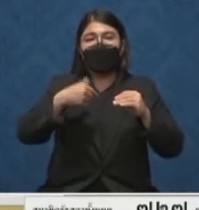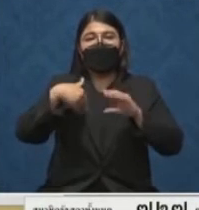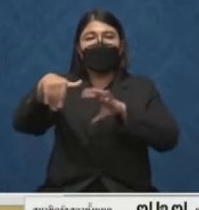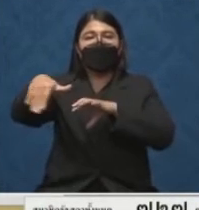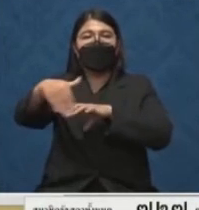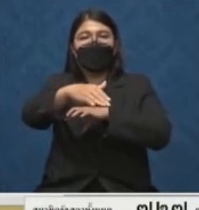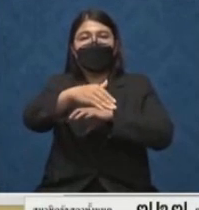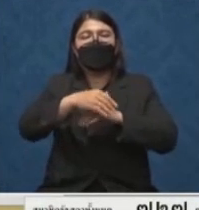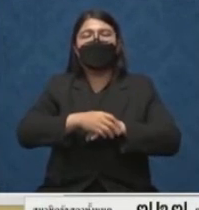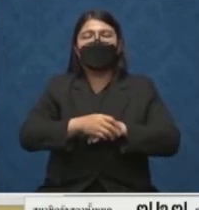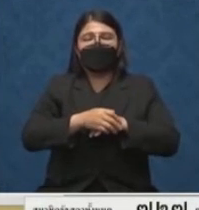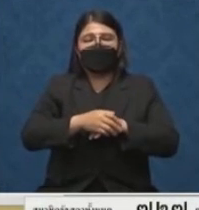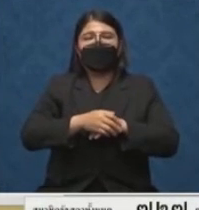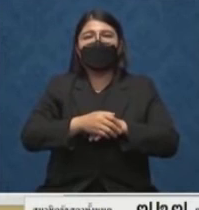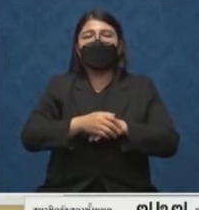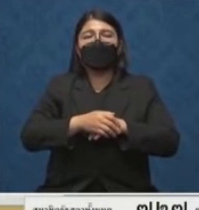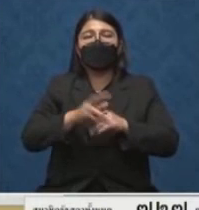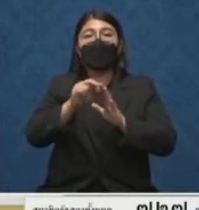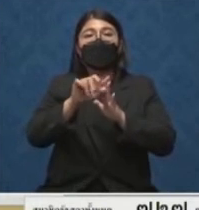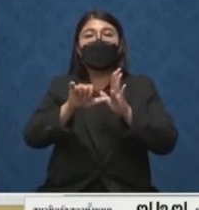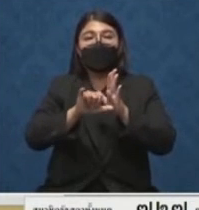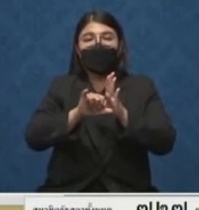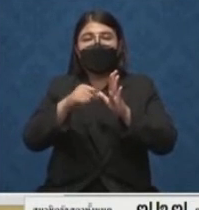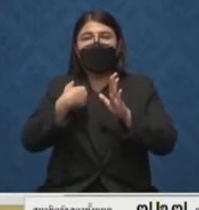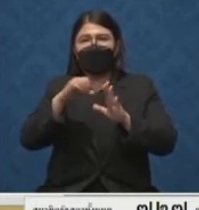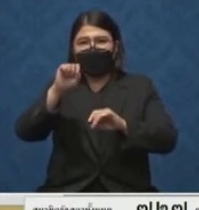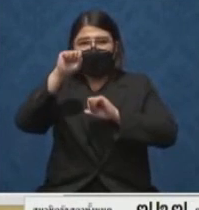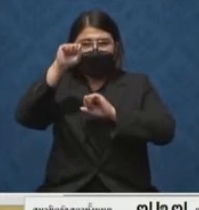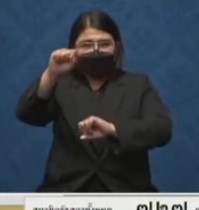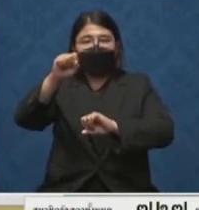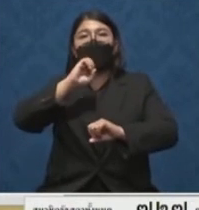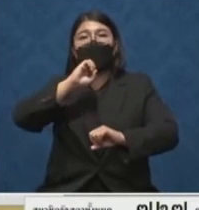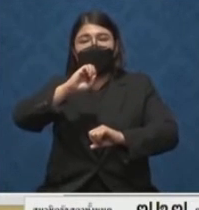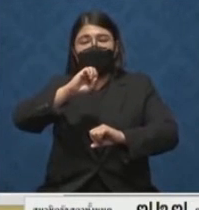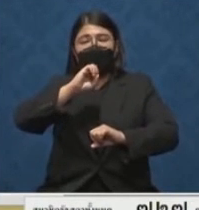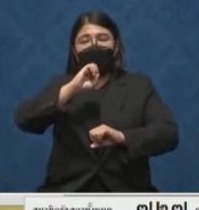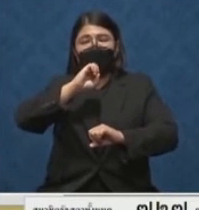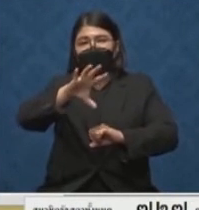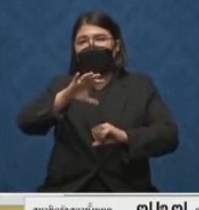ได้นำเสนอ นโย offer ในกเลอกตงทจะถึงปรากาศไปเลยทางพักผม จะปรologาศเรื่องนี้ด้วย